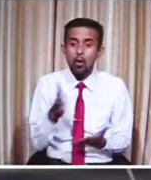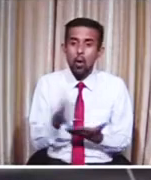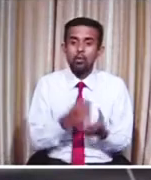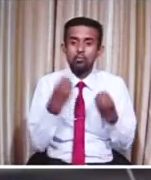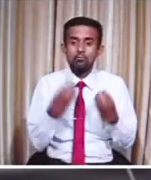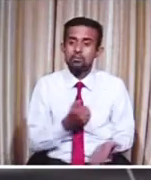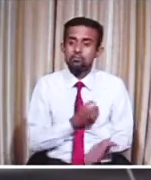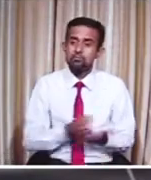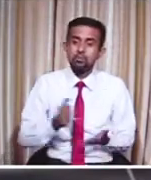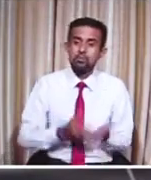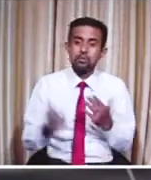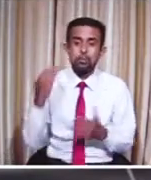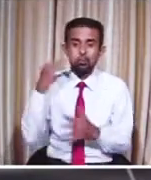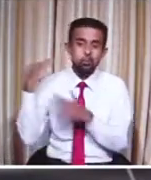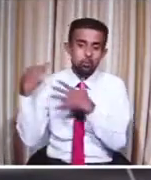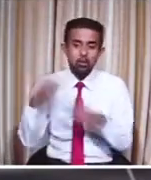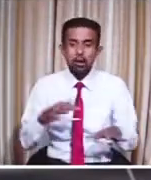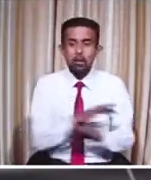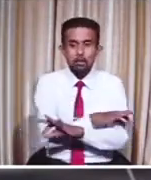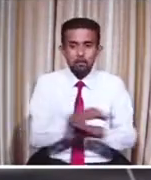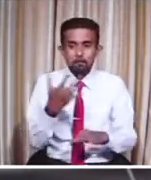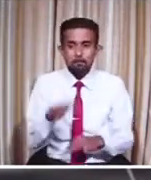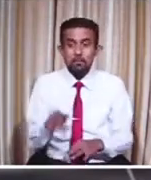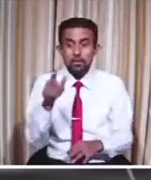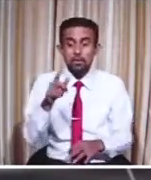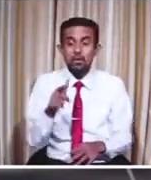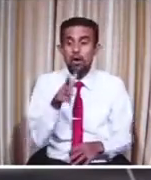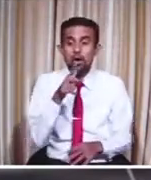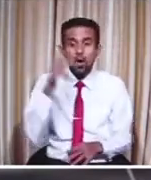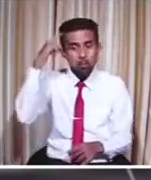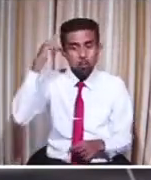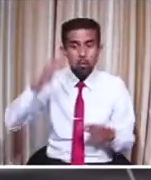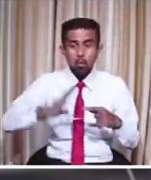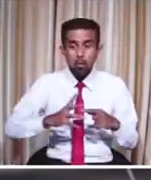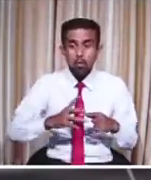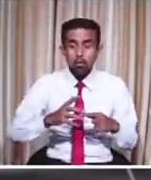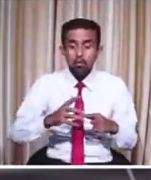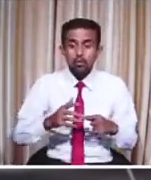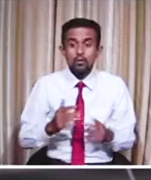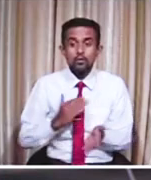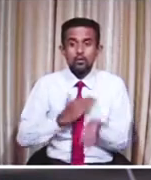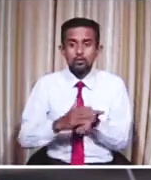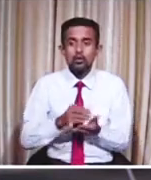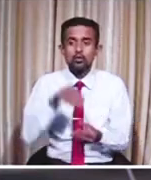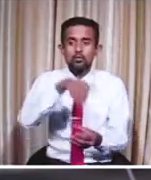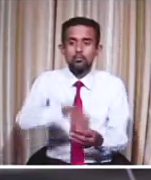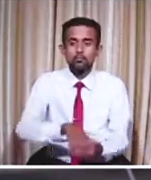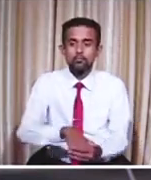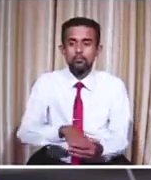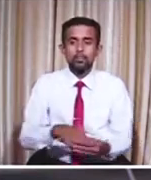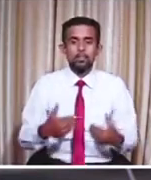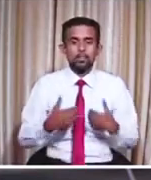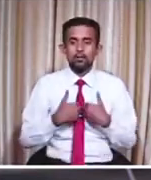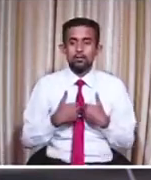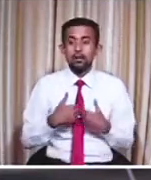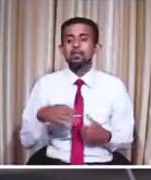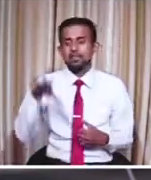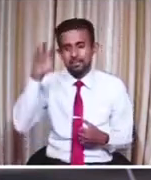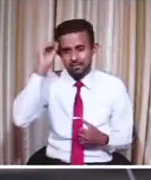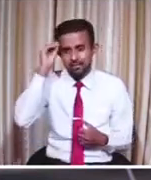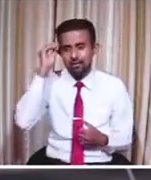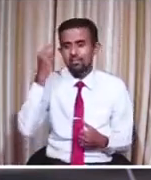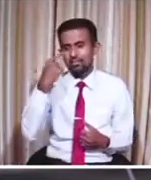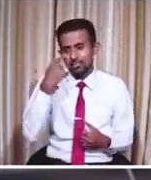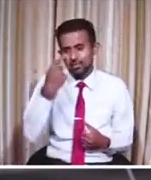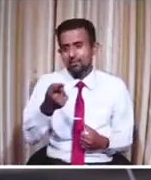tak terasa negara gaya plan negara kerai. Eka puta gaya moda golio tamai yang kita haulune. Api ta meka teran, api meka